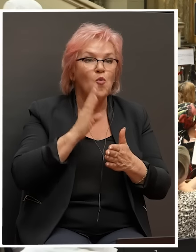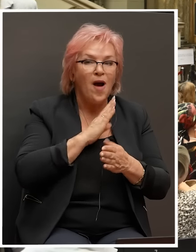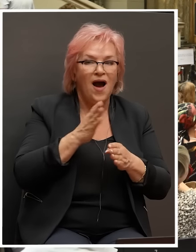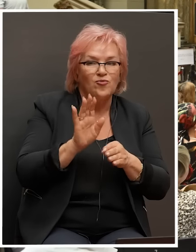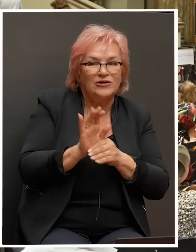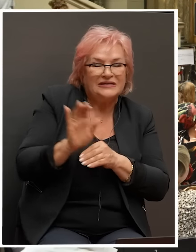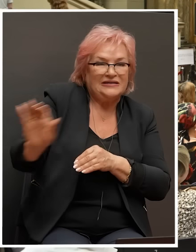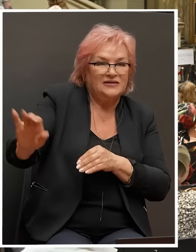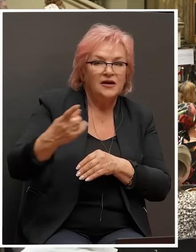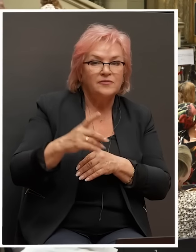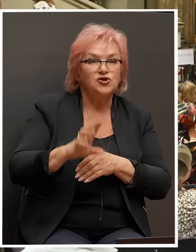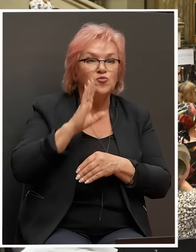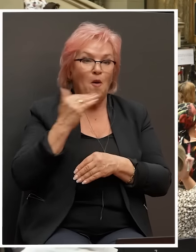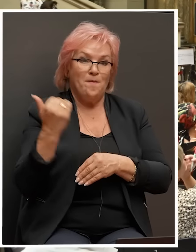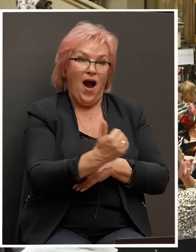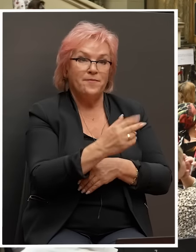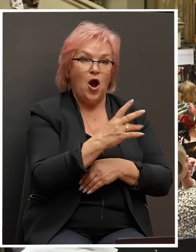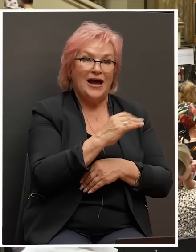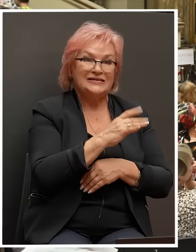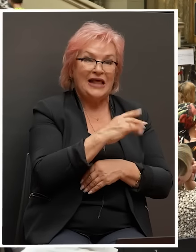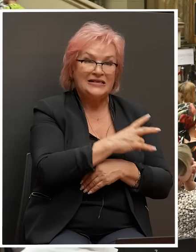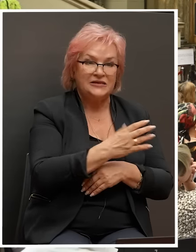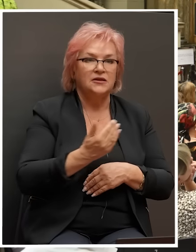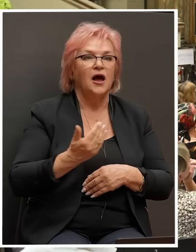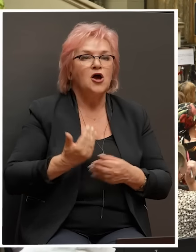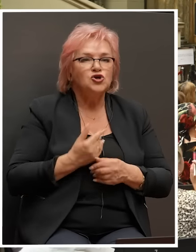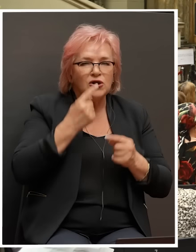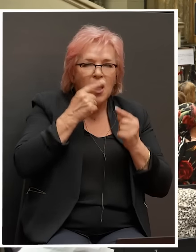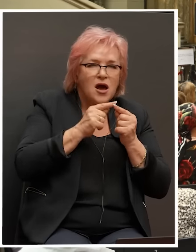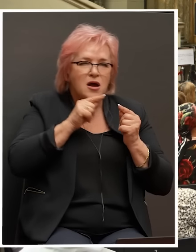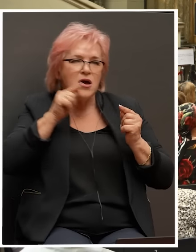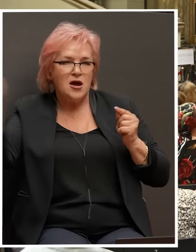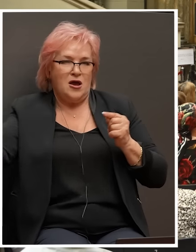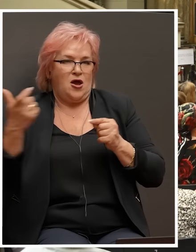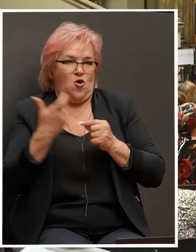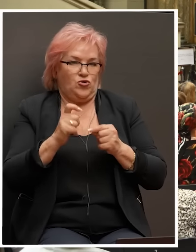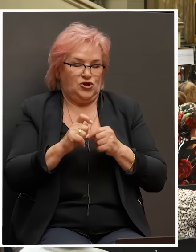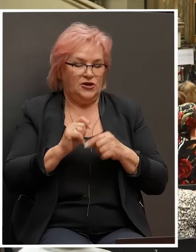что мама императора Константина жила на довольно серьезном удалении. Если мы вернемся